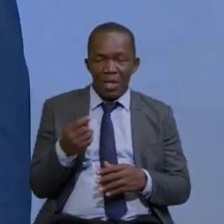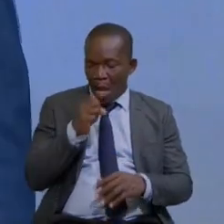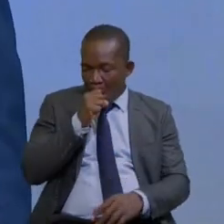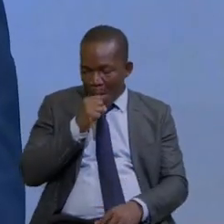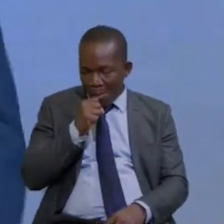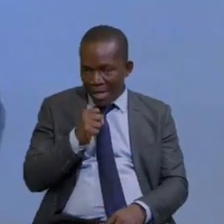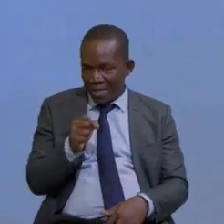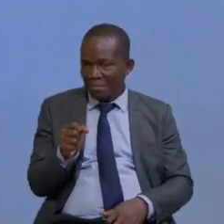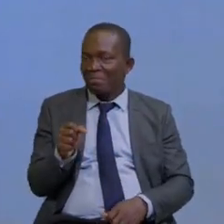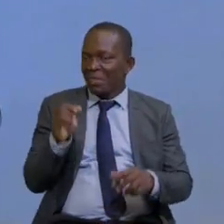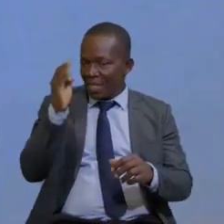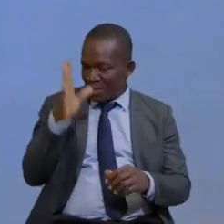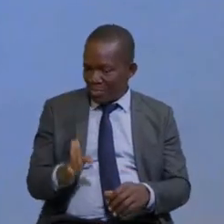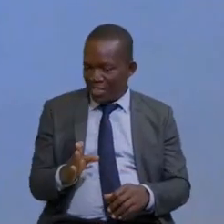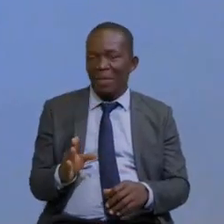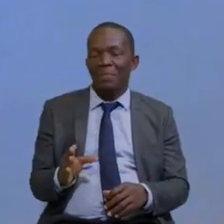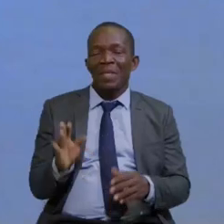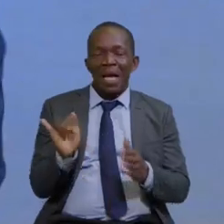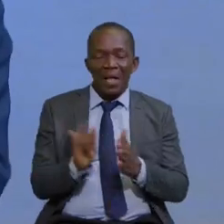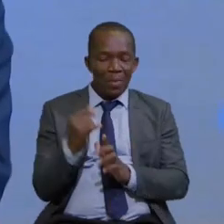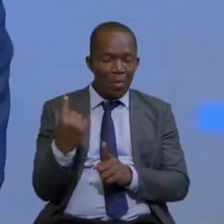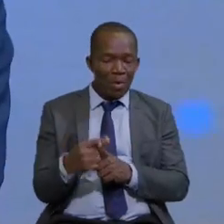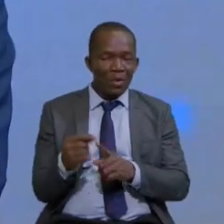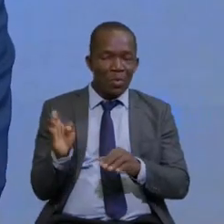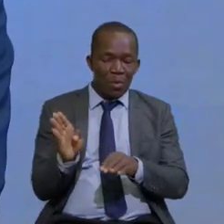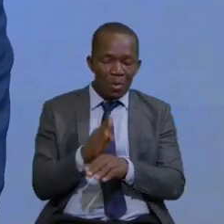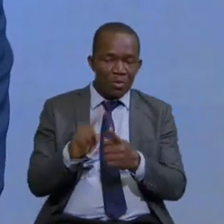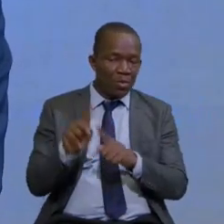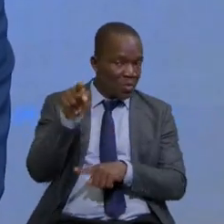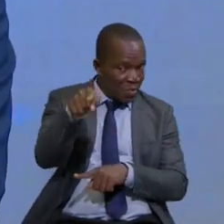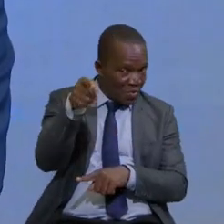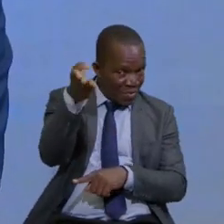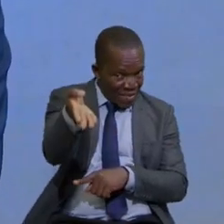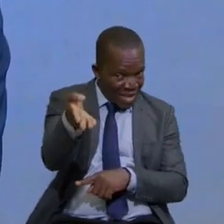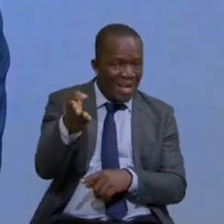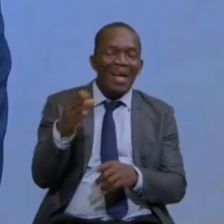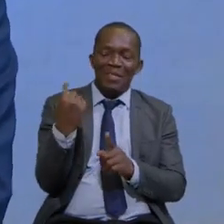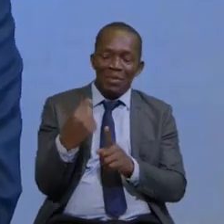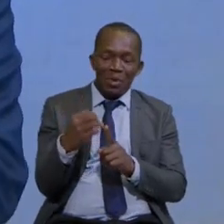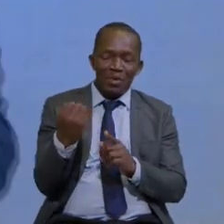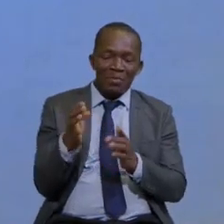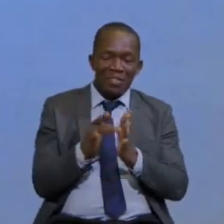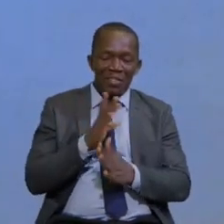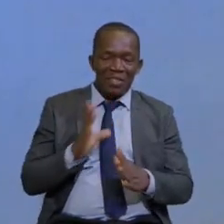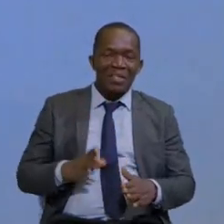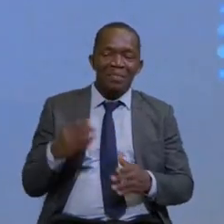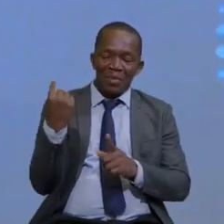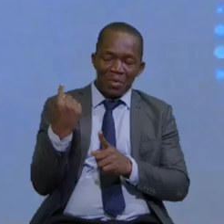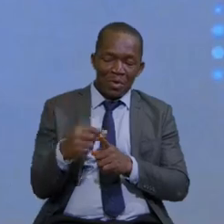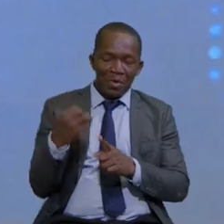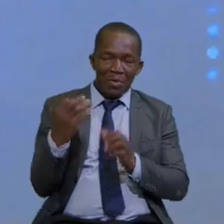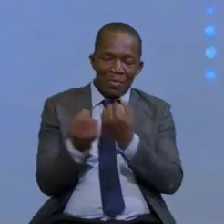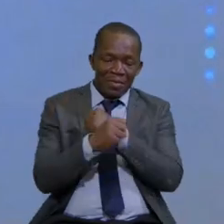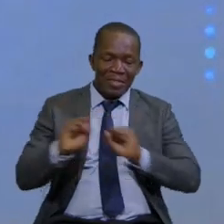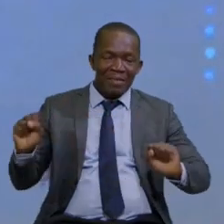parole te parvient là-bas. C'est la parole de Jésus. C'est la parole de salut. C'est la parole de guérison. C'est la parole